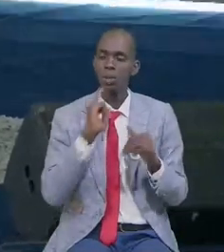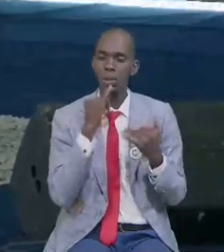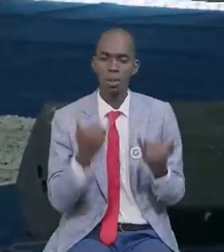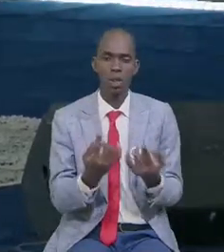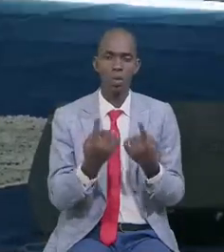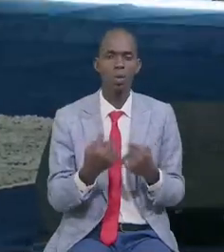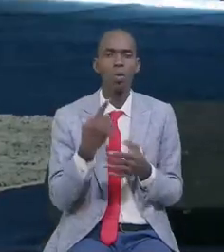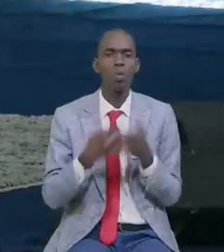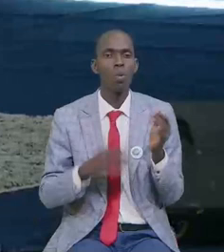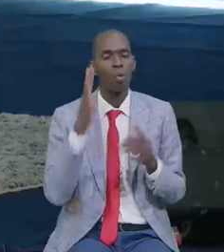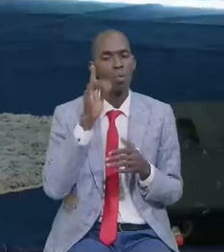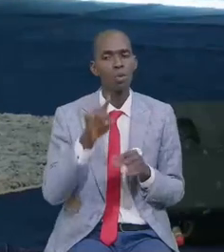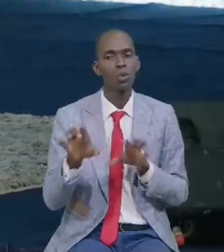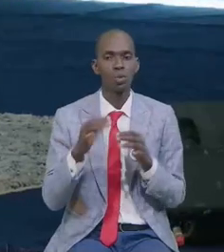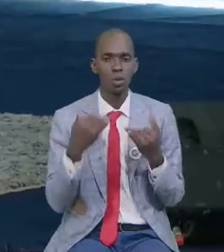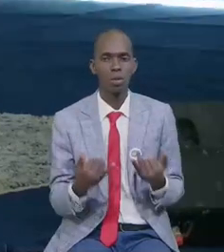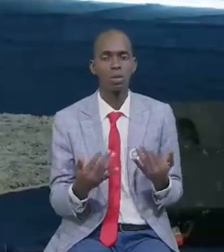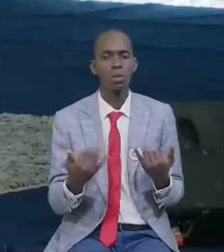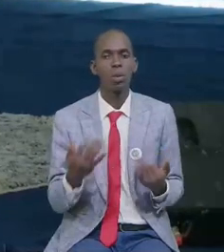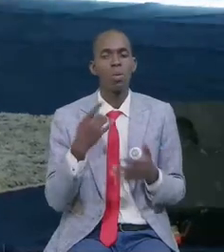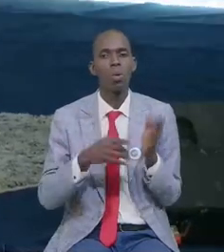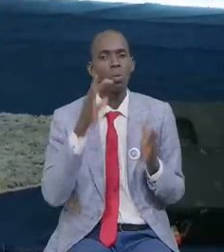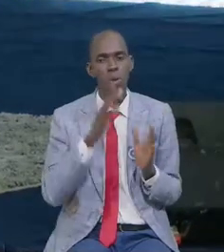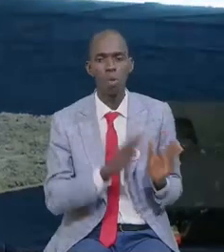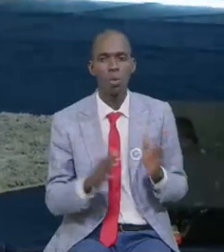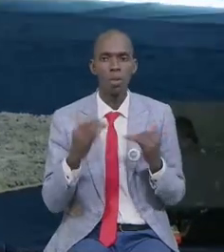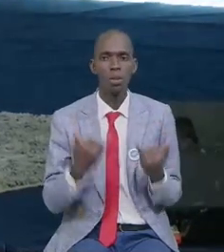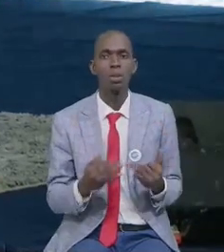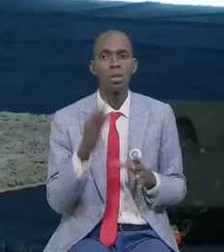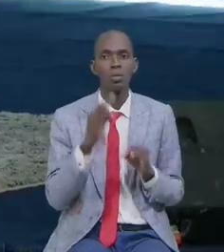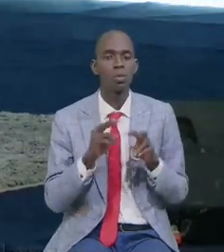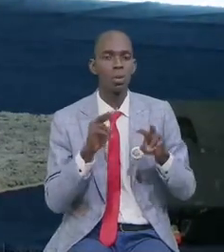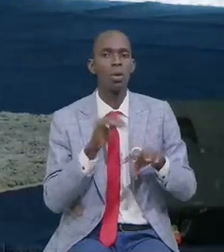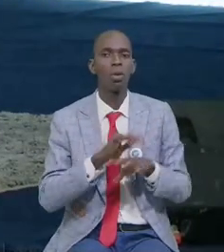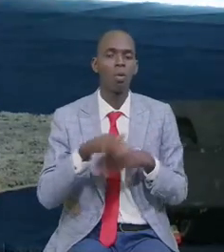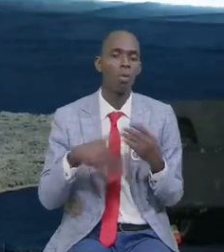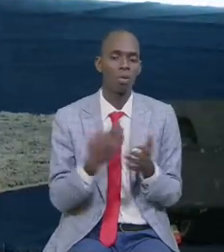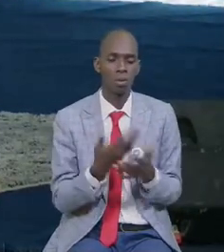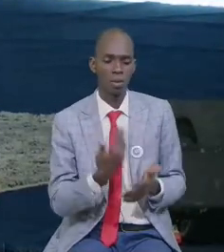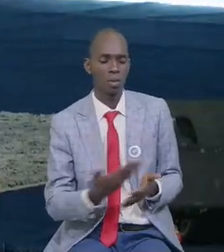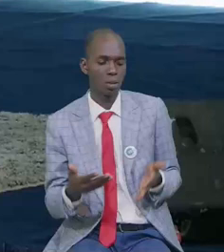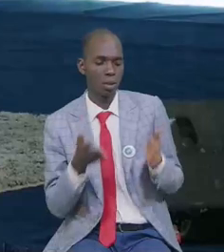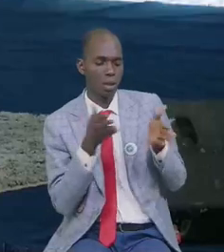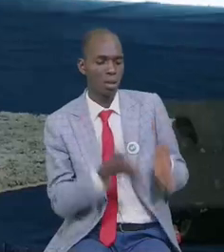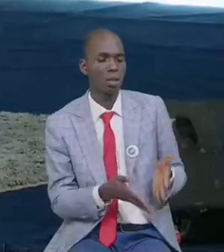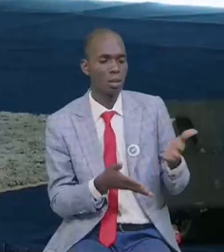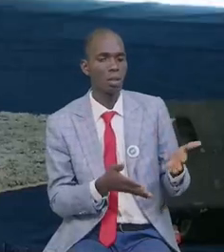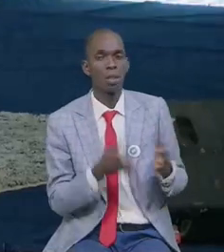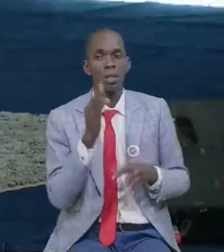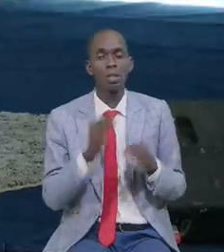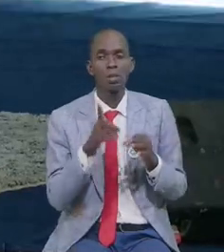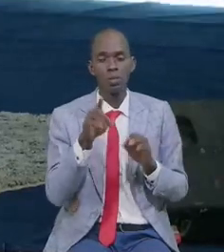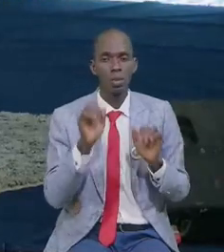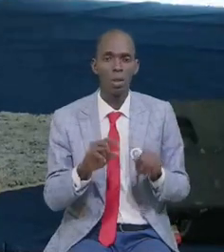feras-tu aujourd'hui? Que planifieras-tu aujourd'hui? Si tu savais que toutes les ressources sont disponibles et que si tu peux seulement